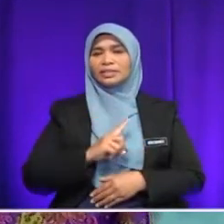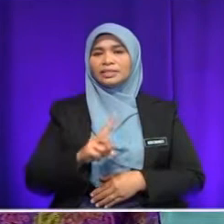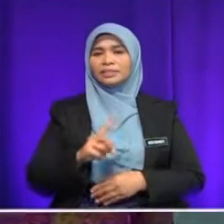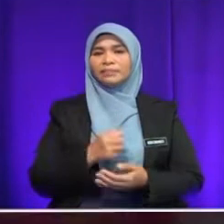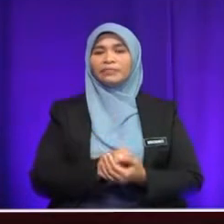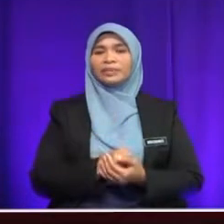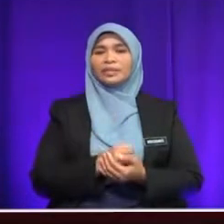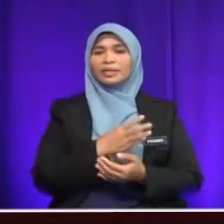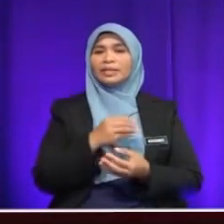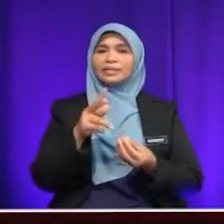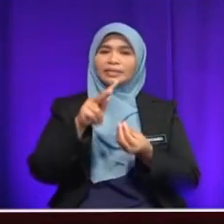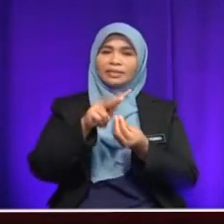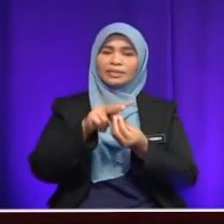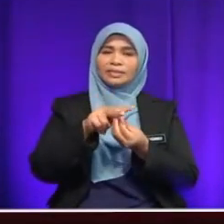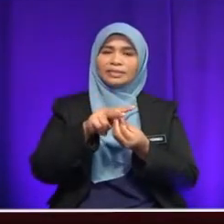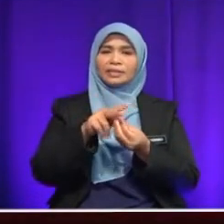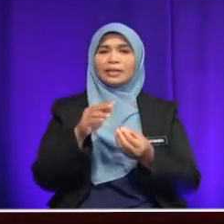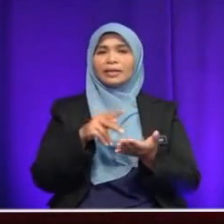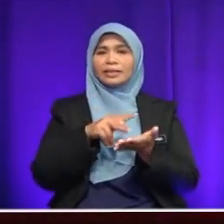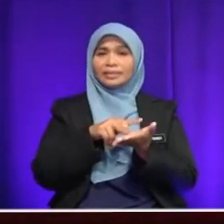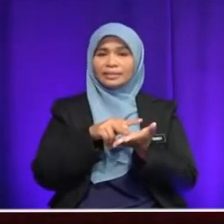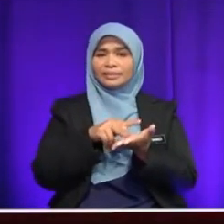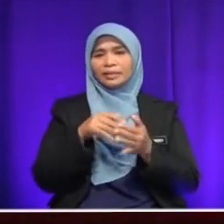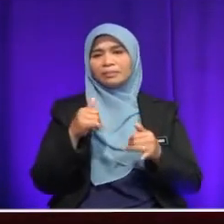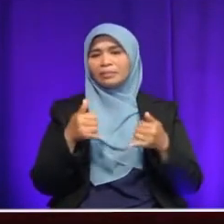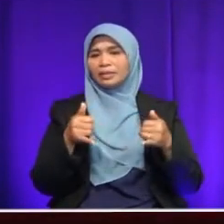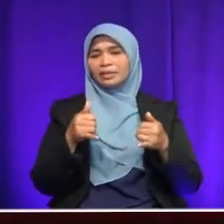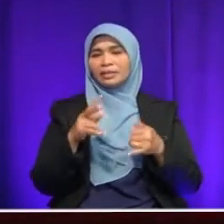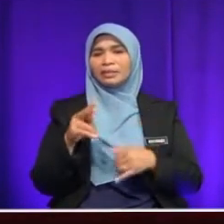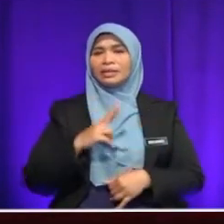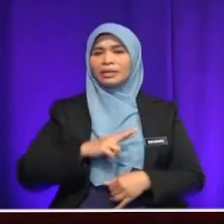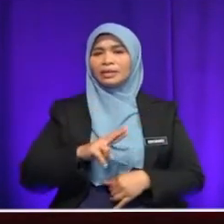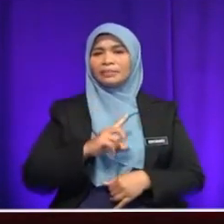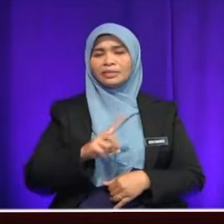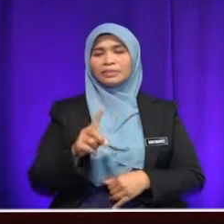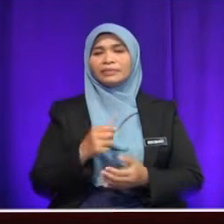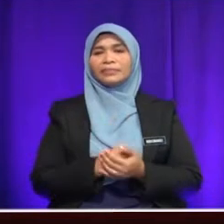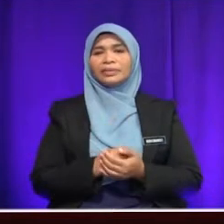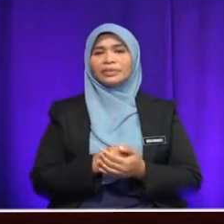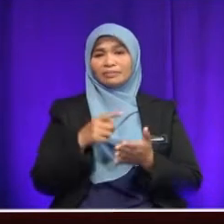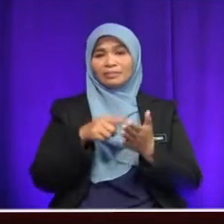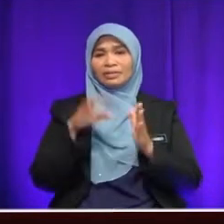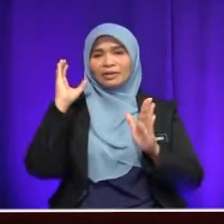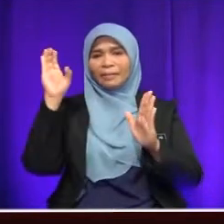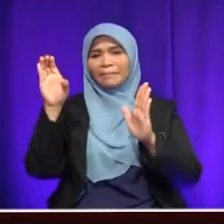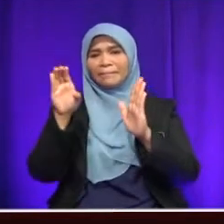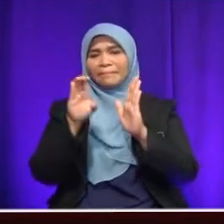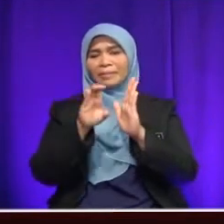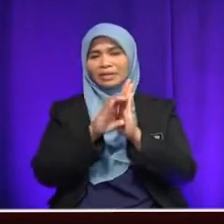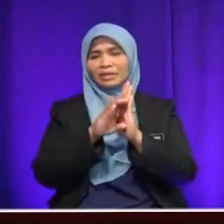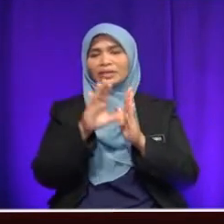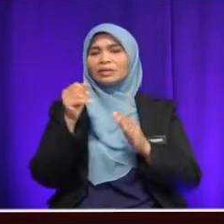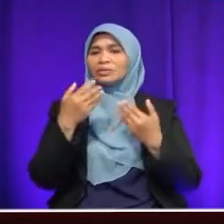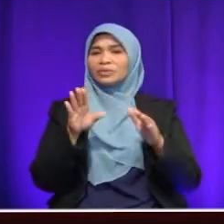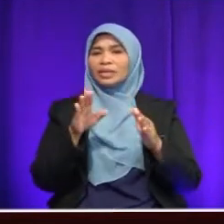kesan mempersendakan agama Islam. Okey, ini adalah gambaran yang Ustazah lakarkan dalam bentuk